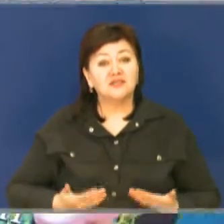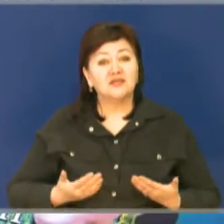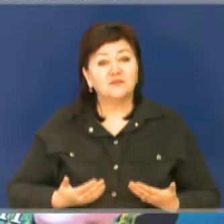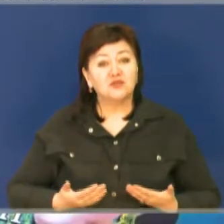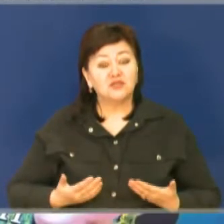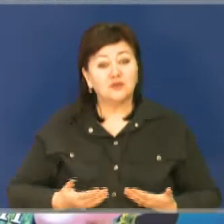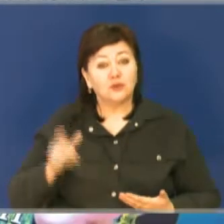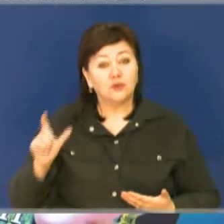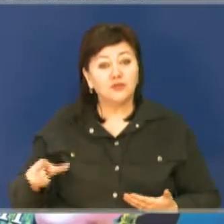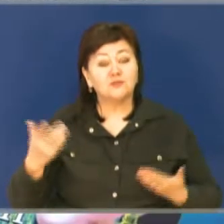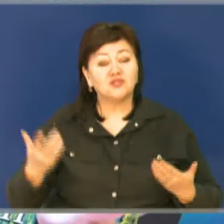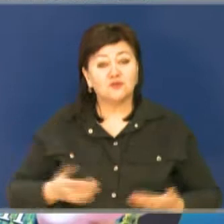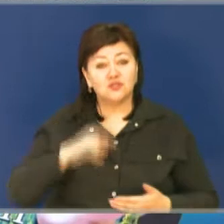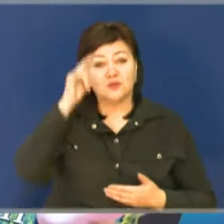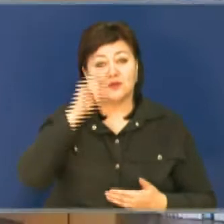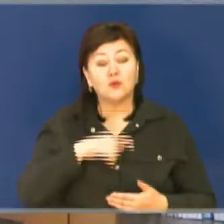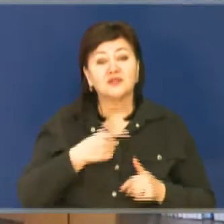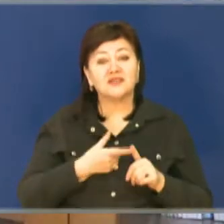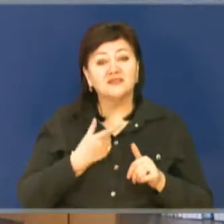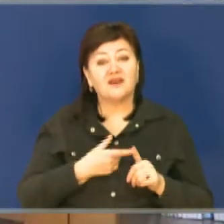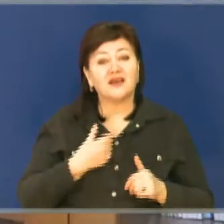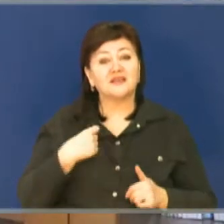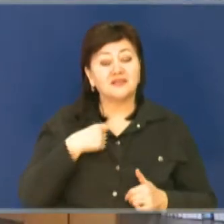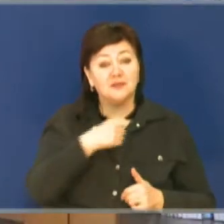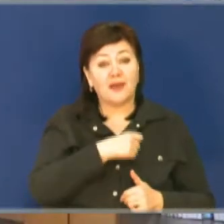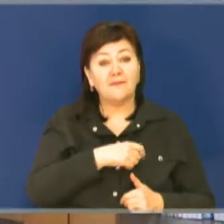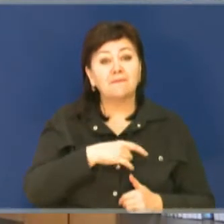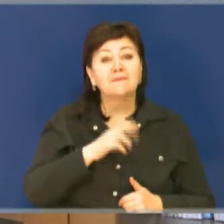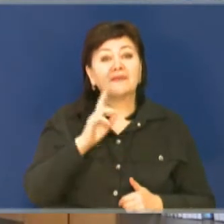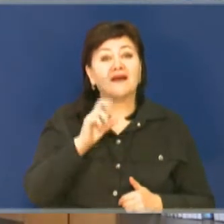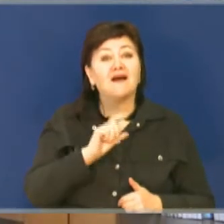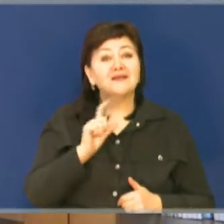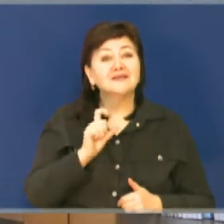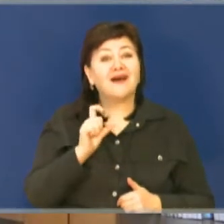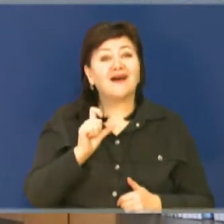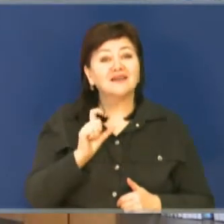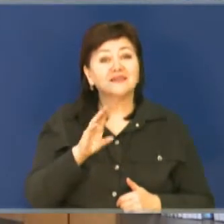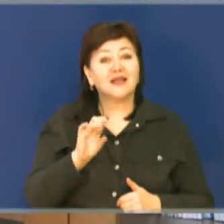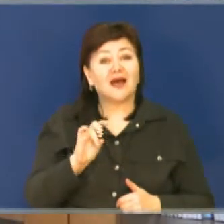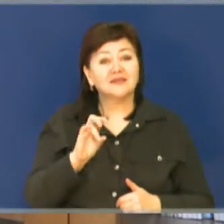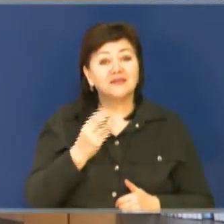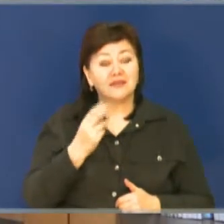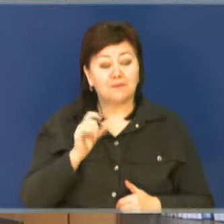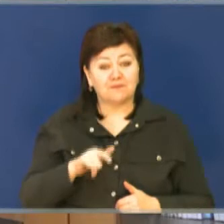гордостью называет себя казахстанцам. Сегодня мы с гордостью можем сказать, что мы